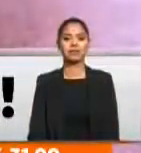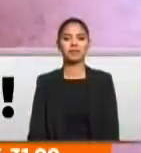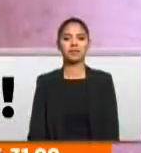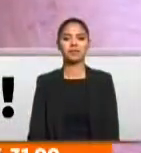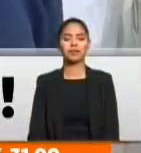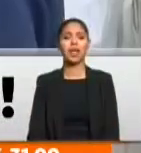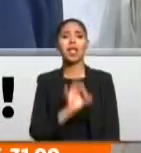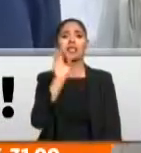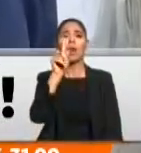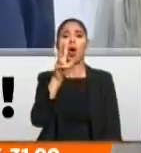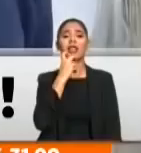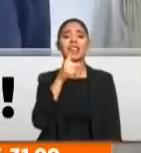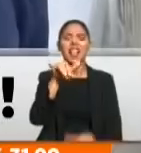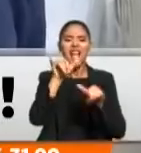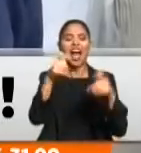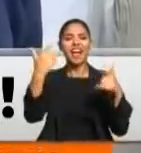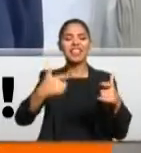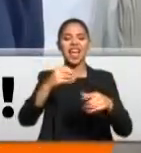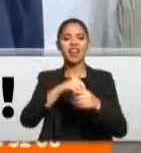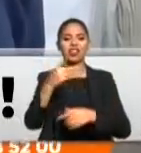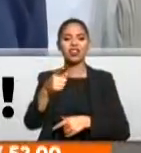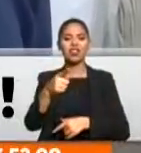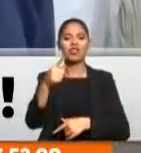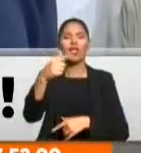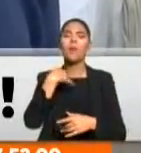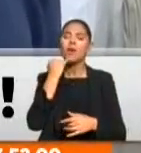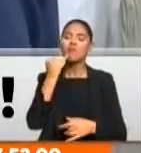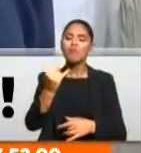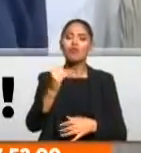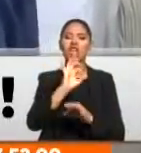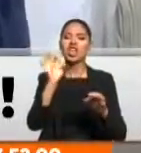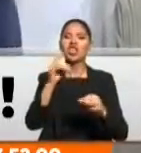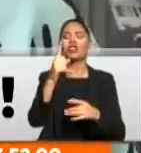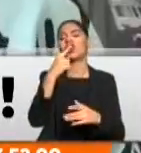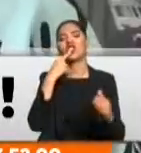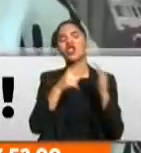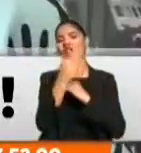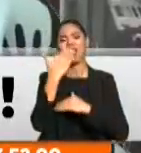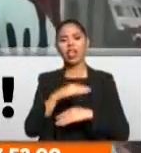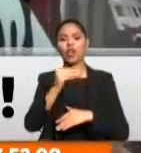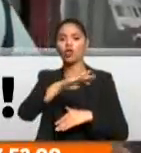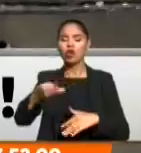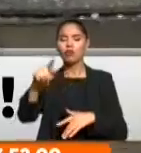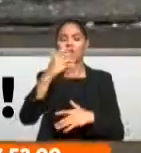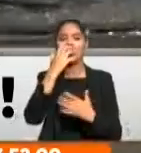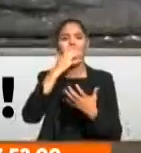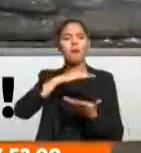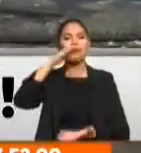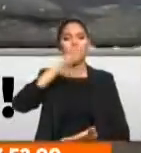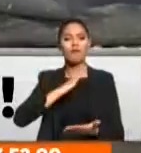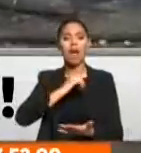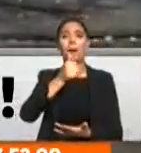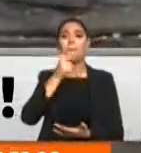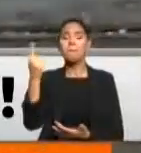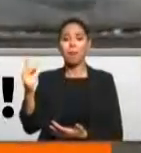Tam 12 senedir aynı yerimizdeyiz. Hala da müşterilerimizden hiçbir şekilde ödün vermedik. Çocuklarımız da burada büyüyor. Baba mesleğine